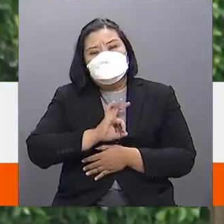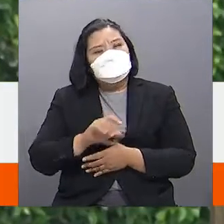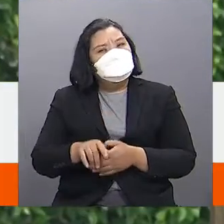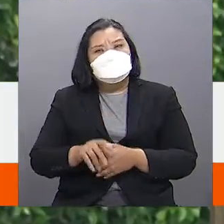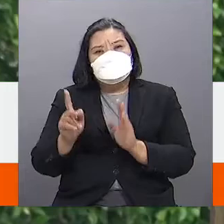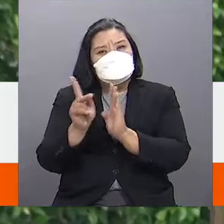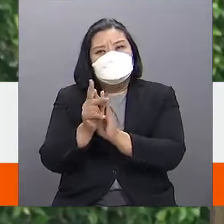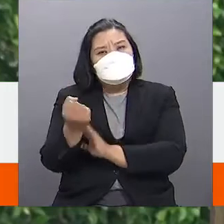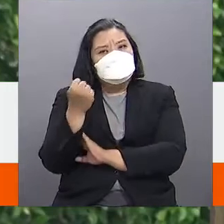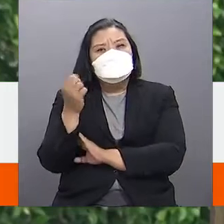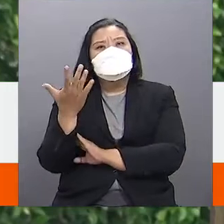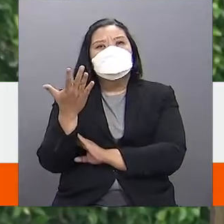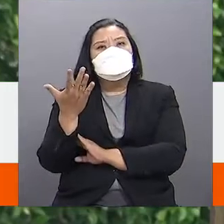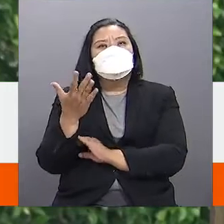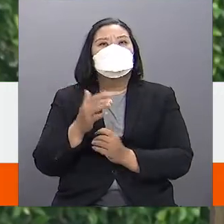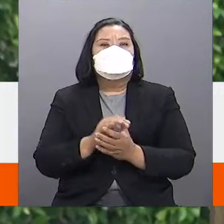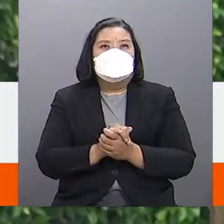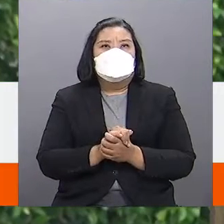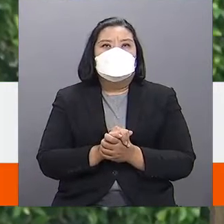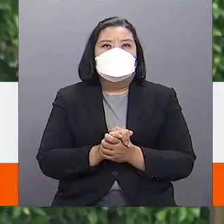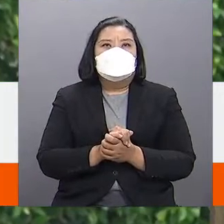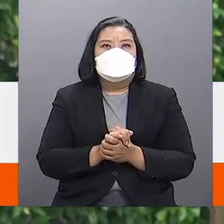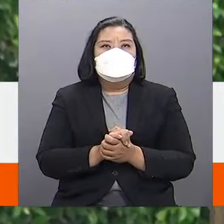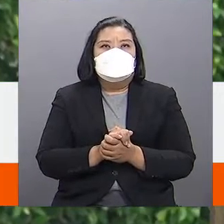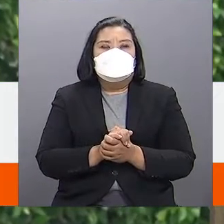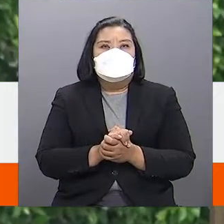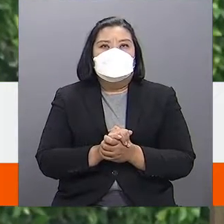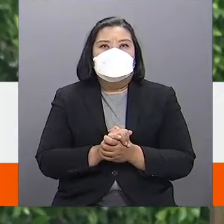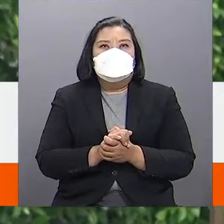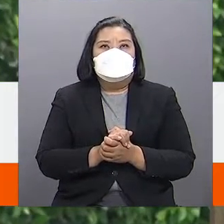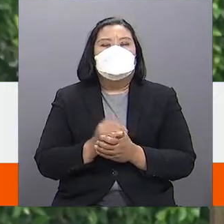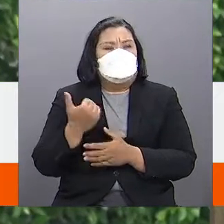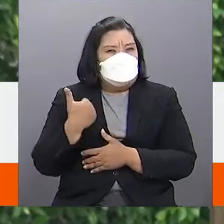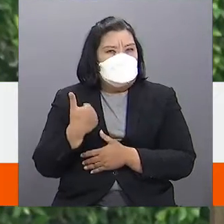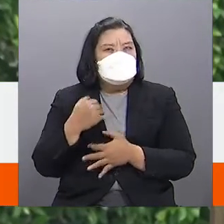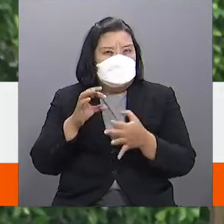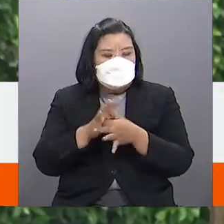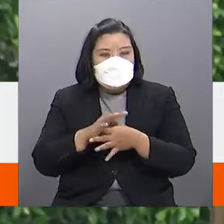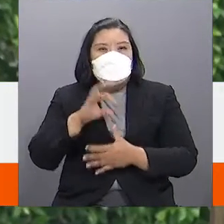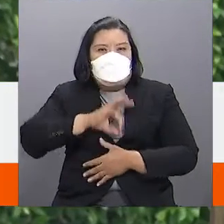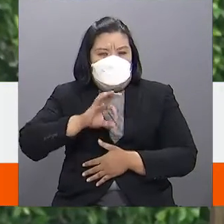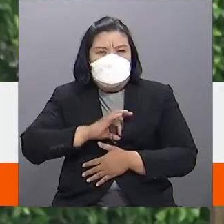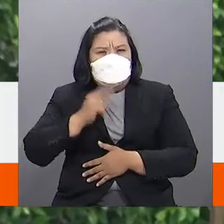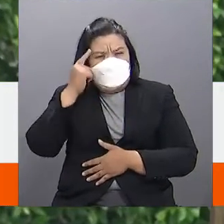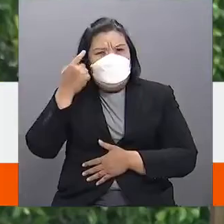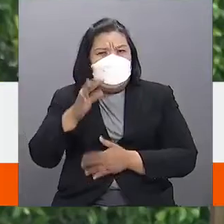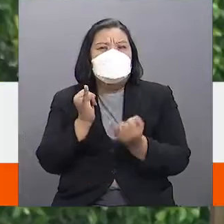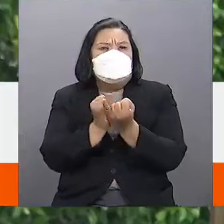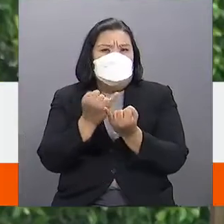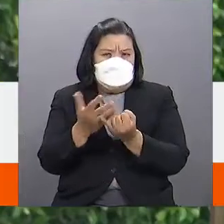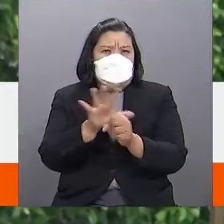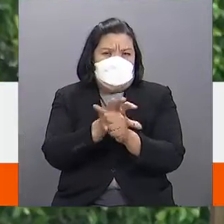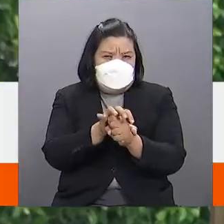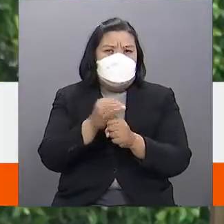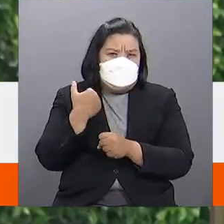ากคนได้รู้จักโควิดมากขึ้นหรือหน่วยงานรั